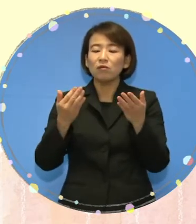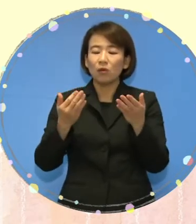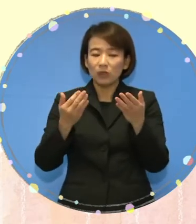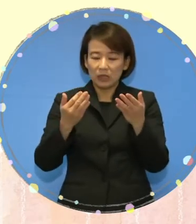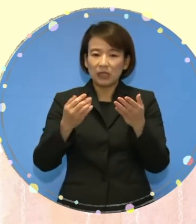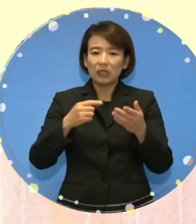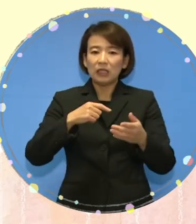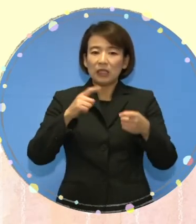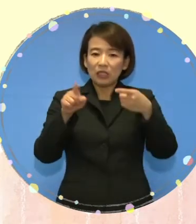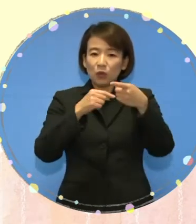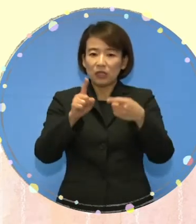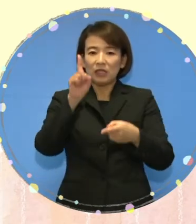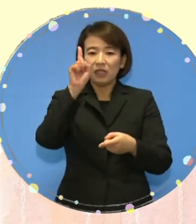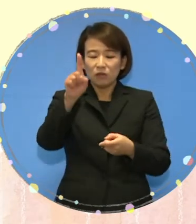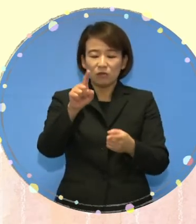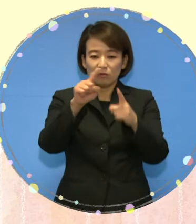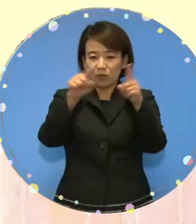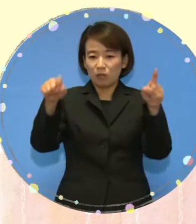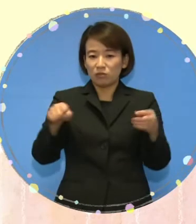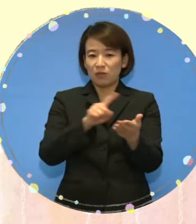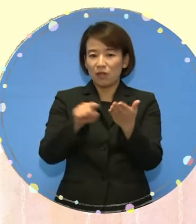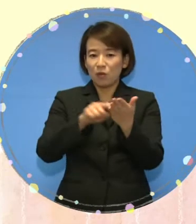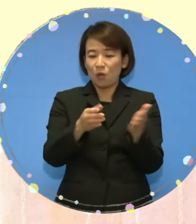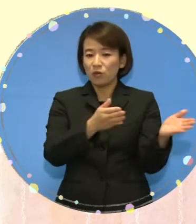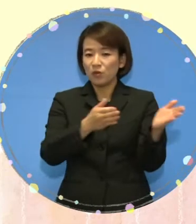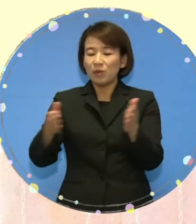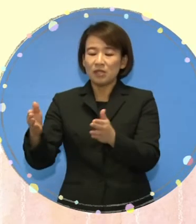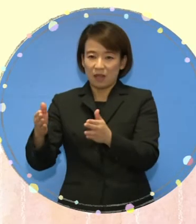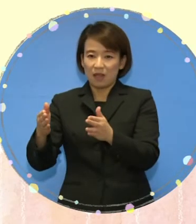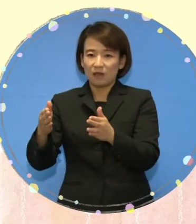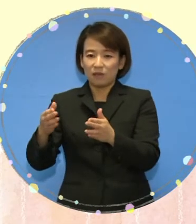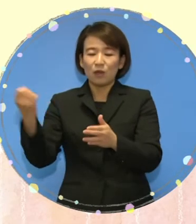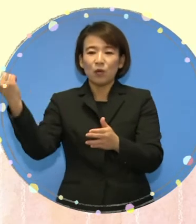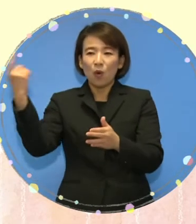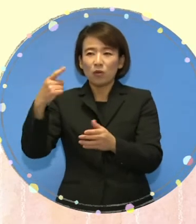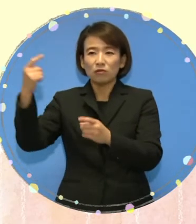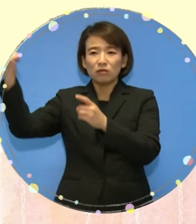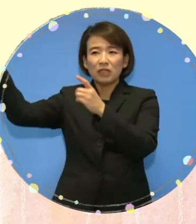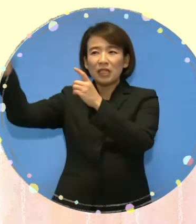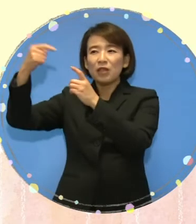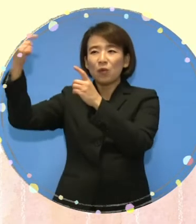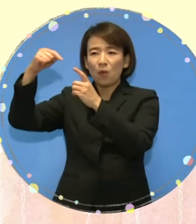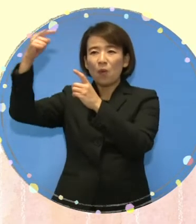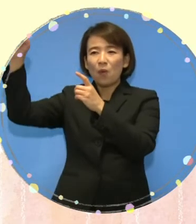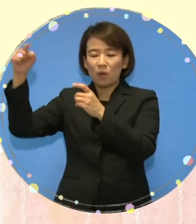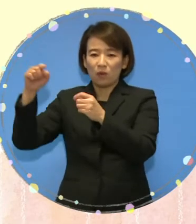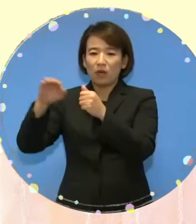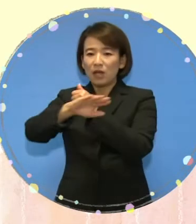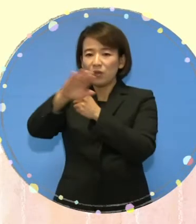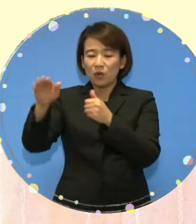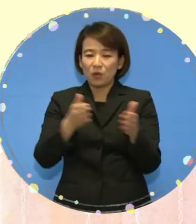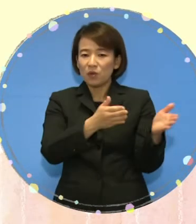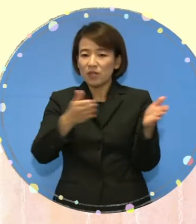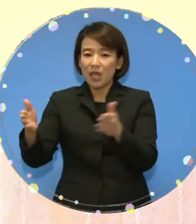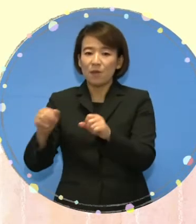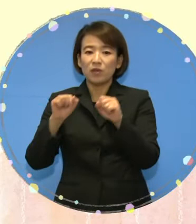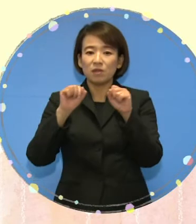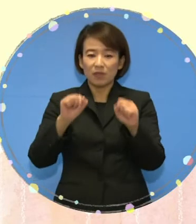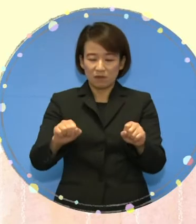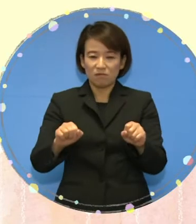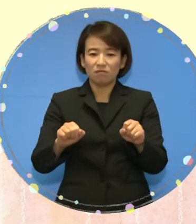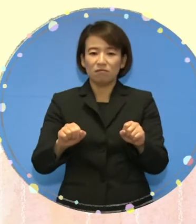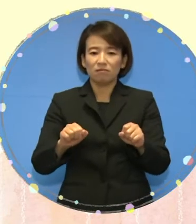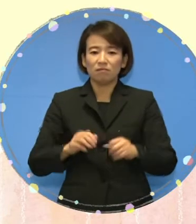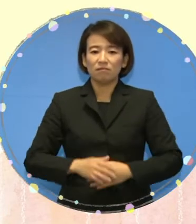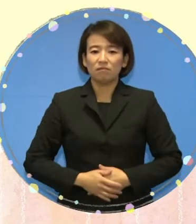タブレットを整備するとともにそれに必要な高速通信ネットワーク環境の整備を小中学校